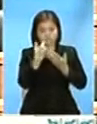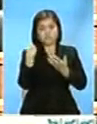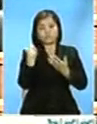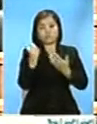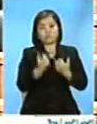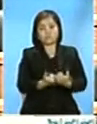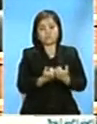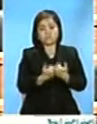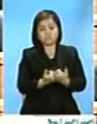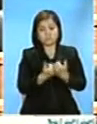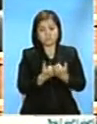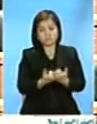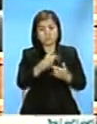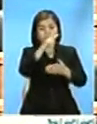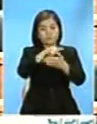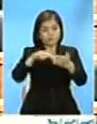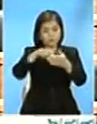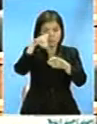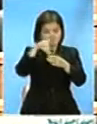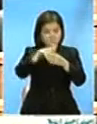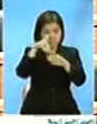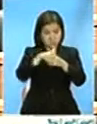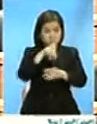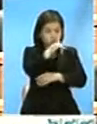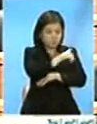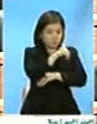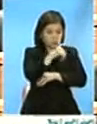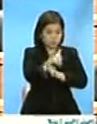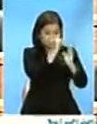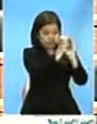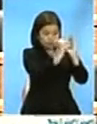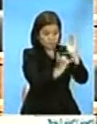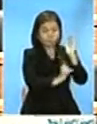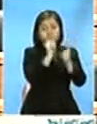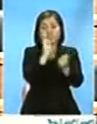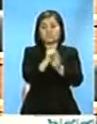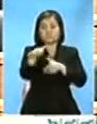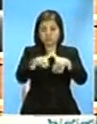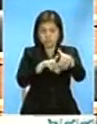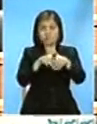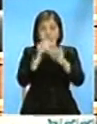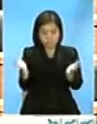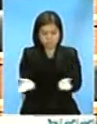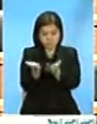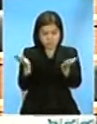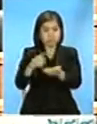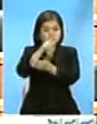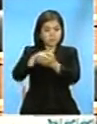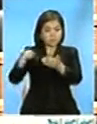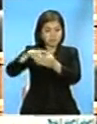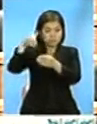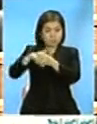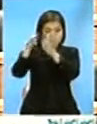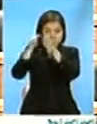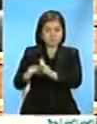ที่เราได้จากการเลือกตั้งอย่างน้อยก็ต้องลงพื้นที่มีที่มาที่ไปอันนี้คือผมสนับสนุนที่ต้องทำไมต้อง160